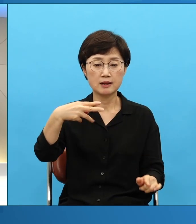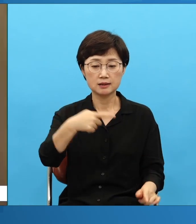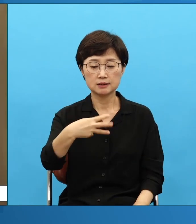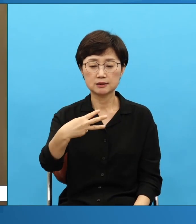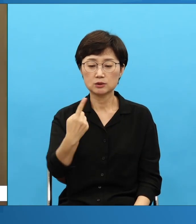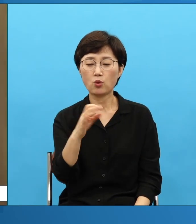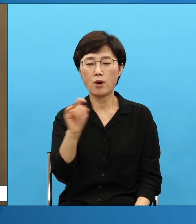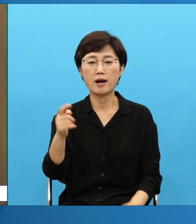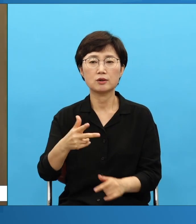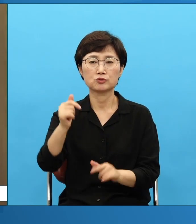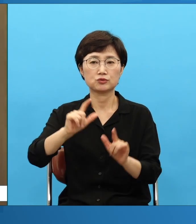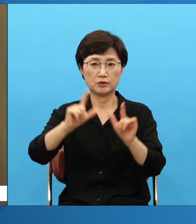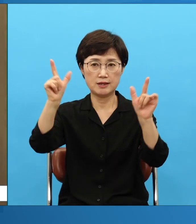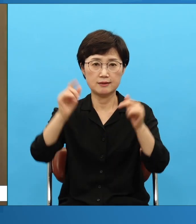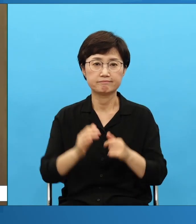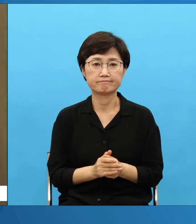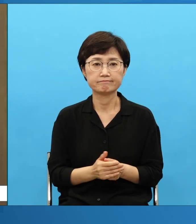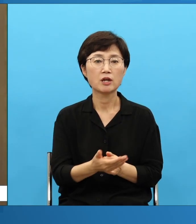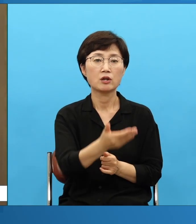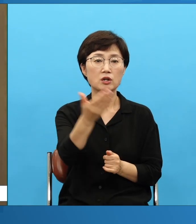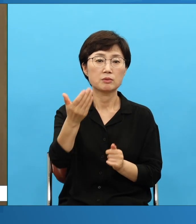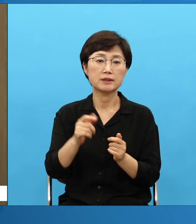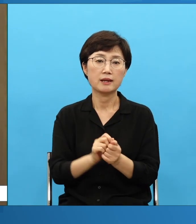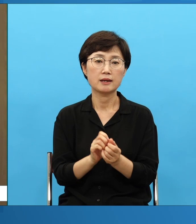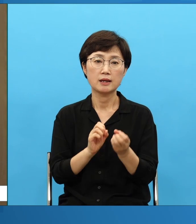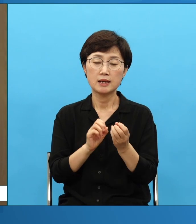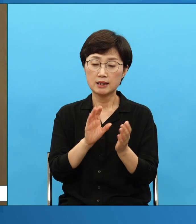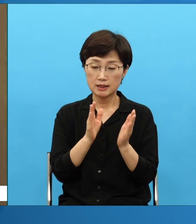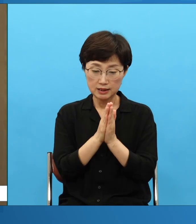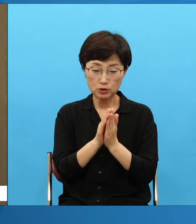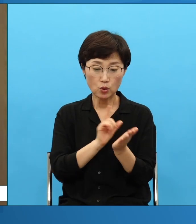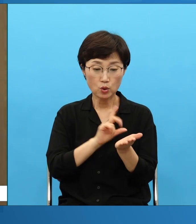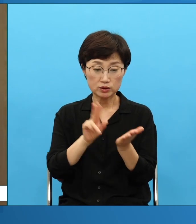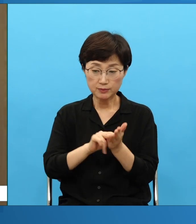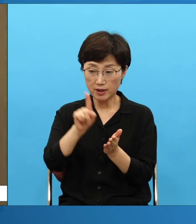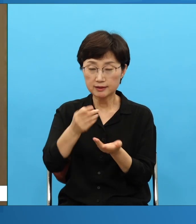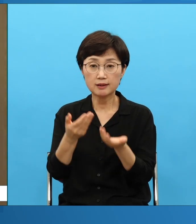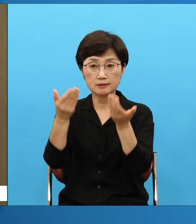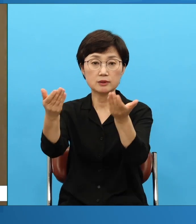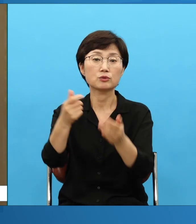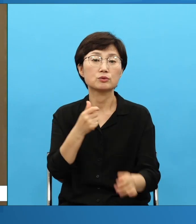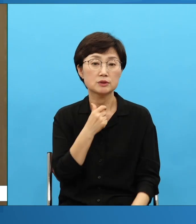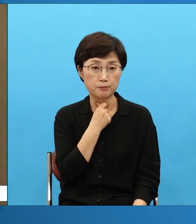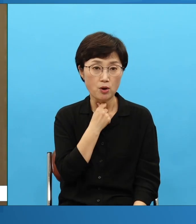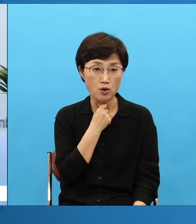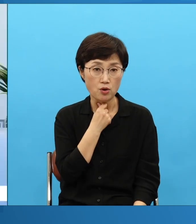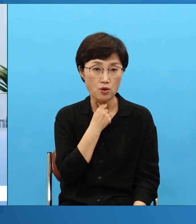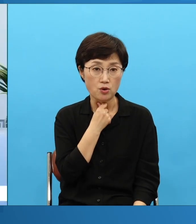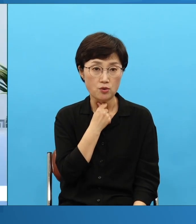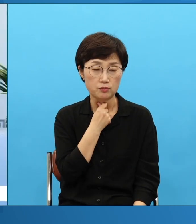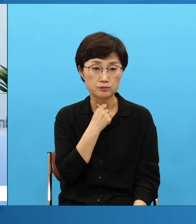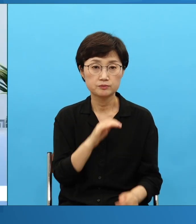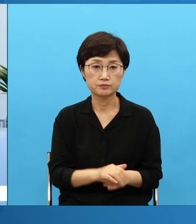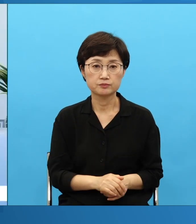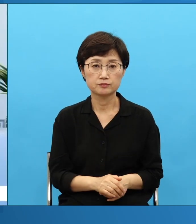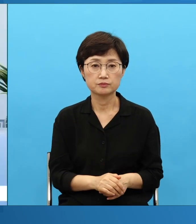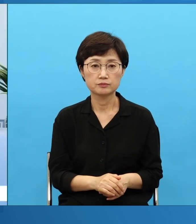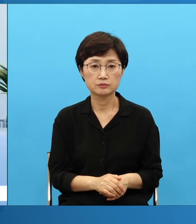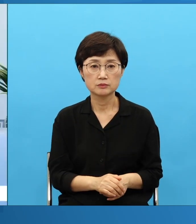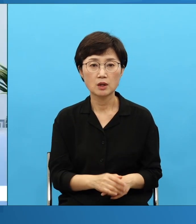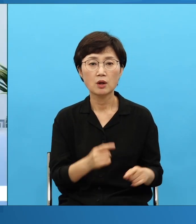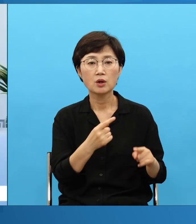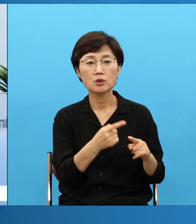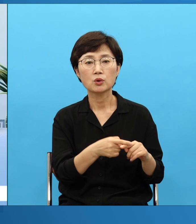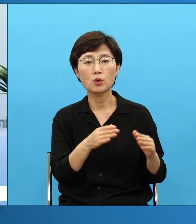주일입니다. 여러분에게 그 응답받을 제목을 하나 드리겠습니다. 너무나